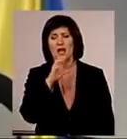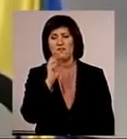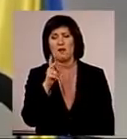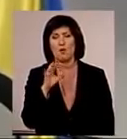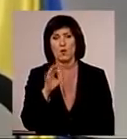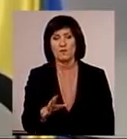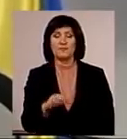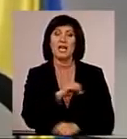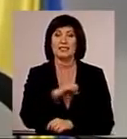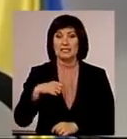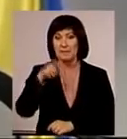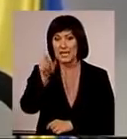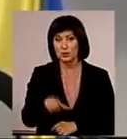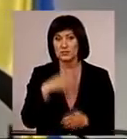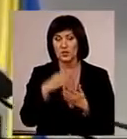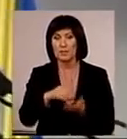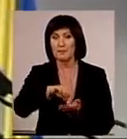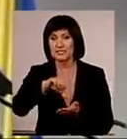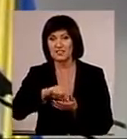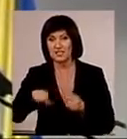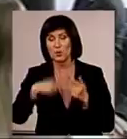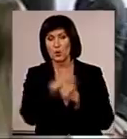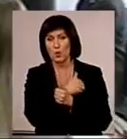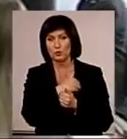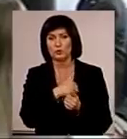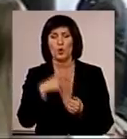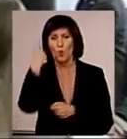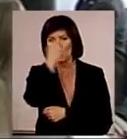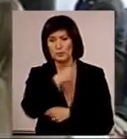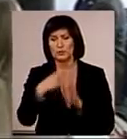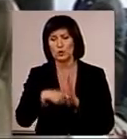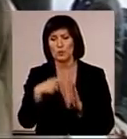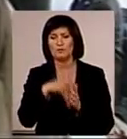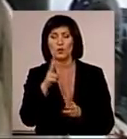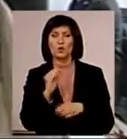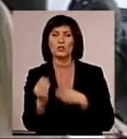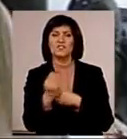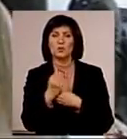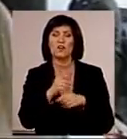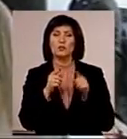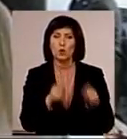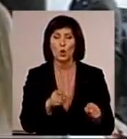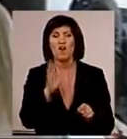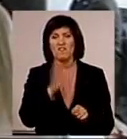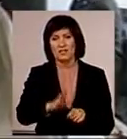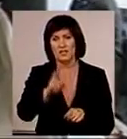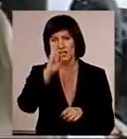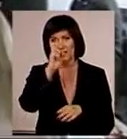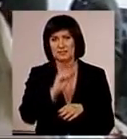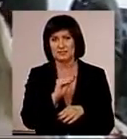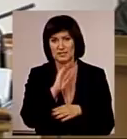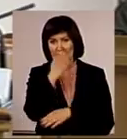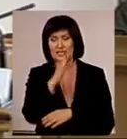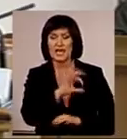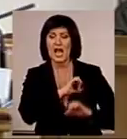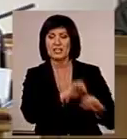Аваков. Сам Янукович через своїх представників заявив, що хоче особисто допитувати тих, хто звинувачує його у державній зраді. До того ж,